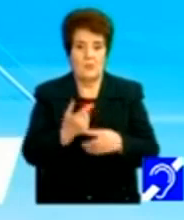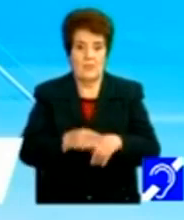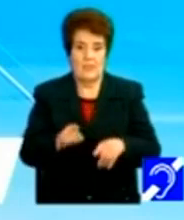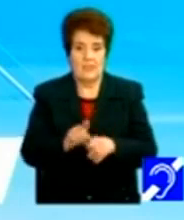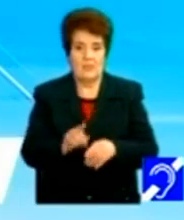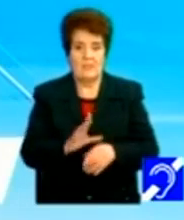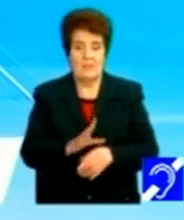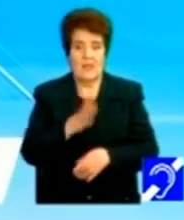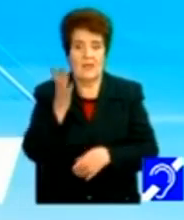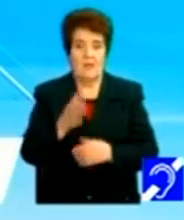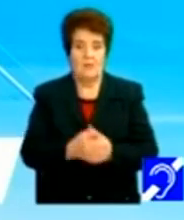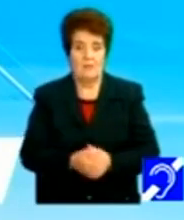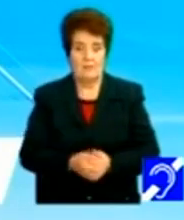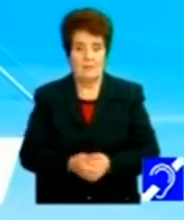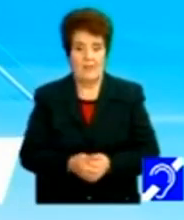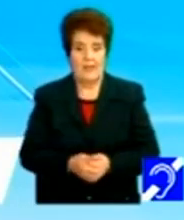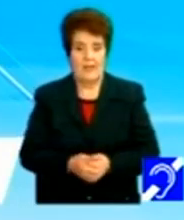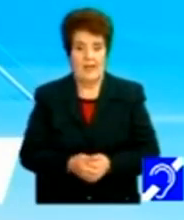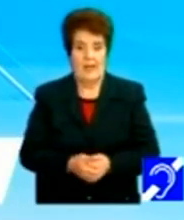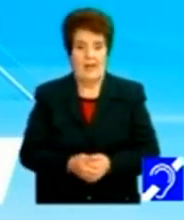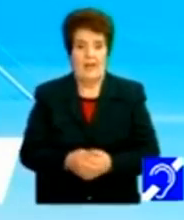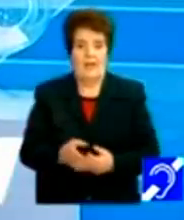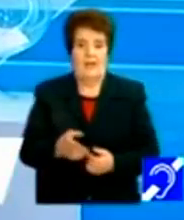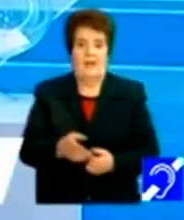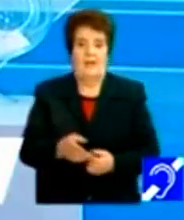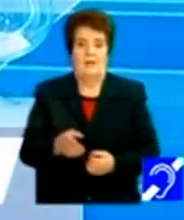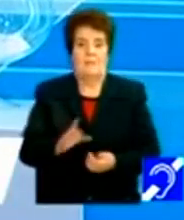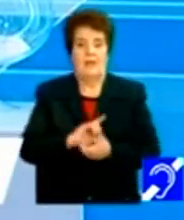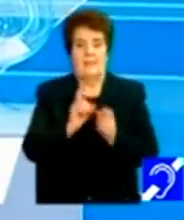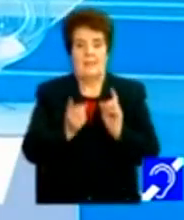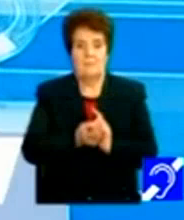care devine respingătoare. Mai schimbăm registrul